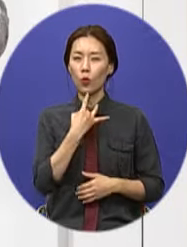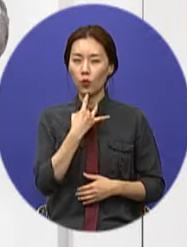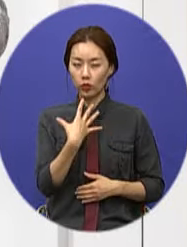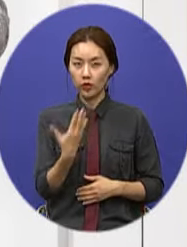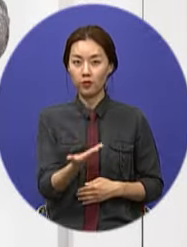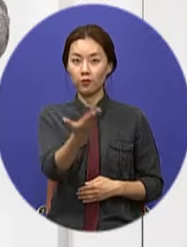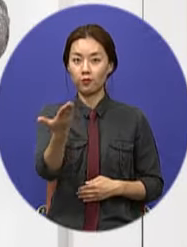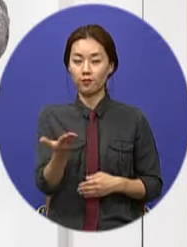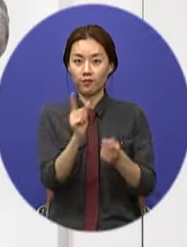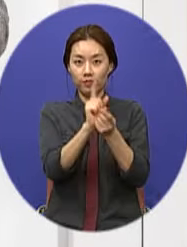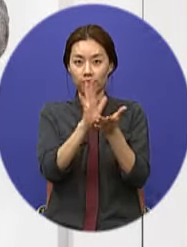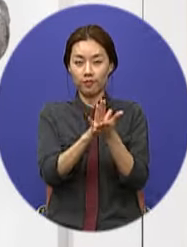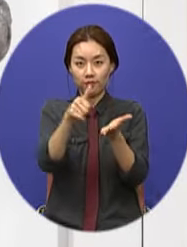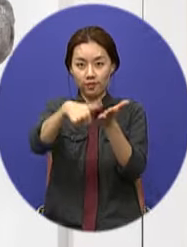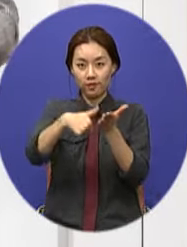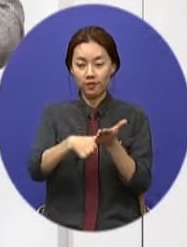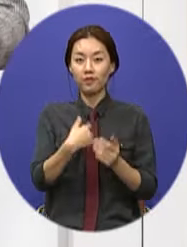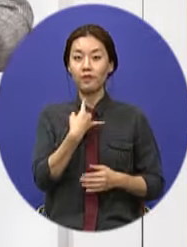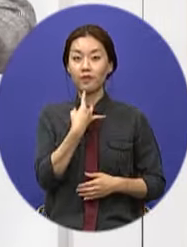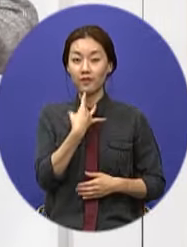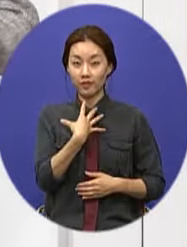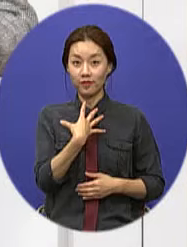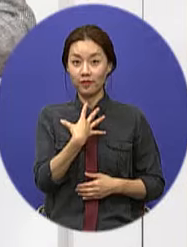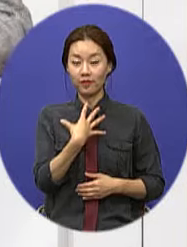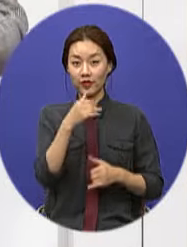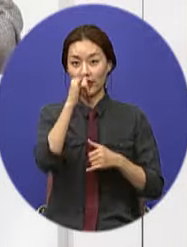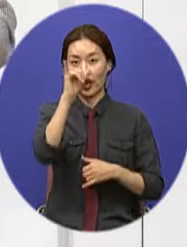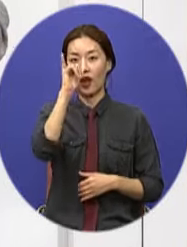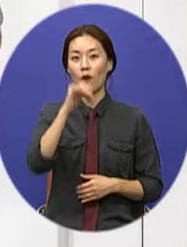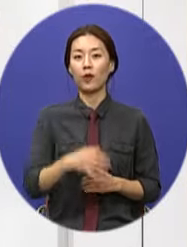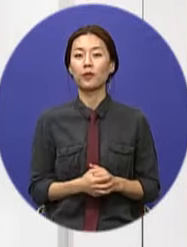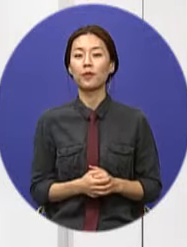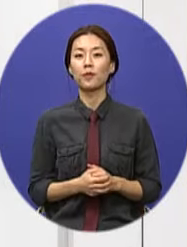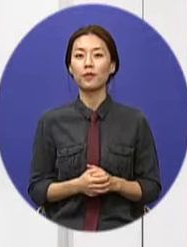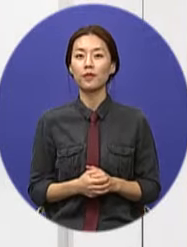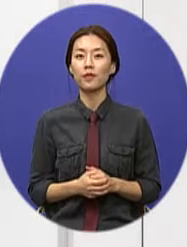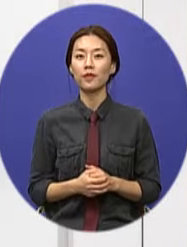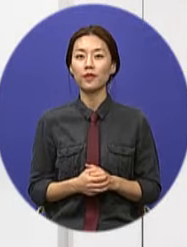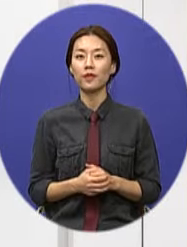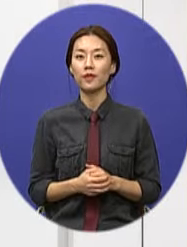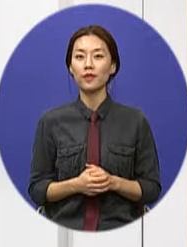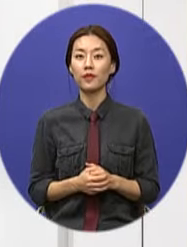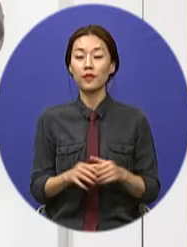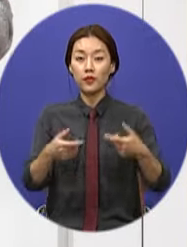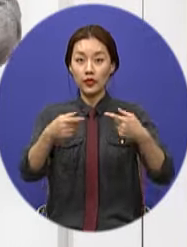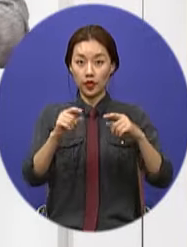시청자 심사 투표만을 반영한 또 투표가 있잖아요. 네, 네. 그렇습니다.